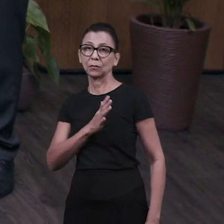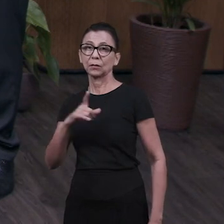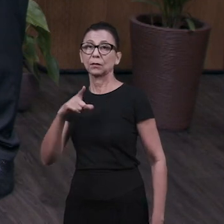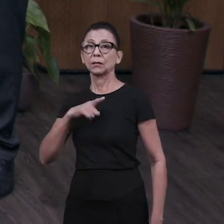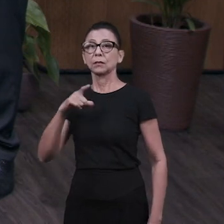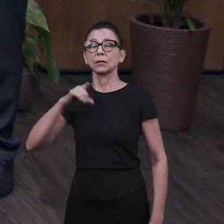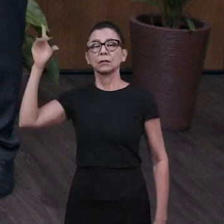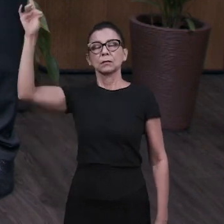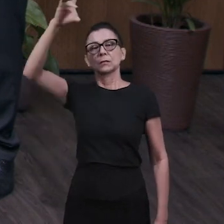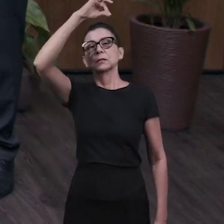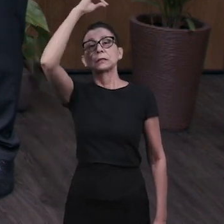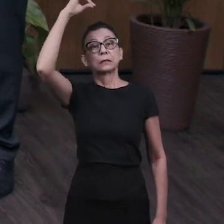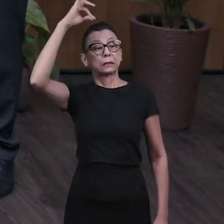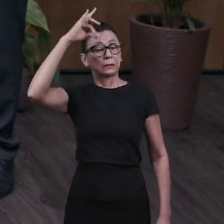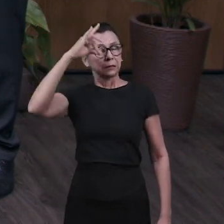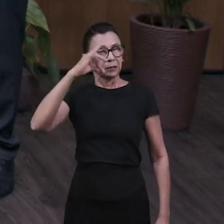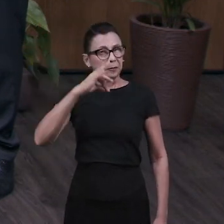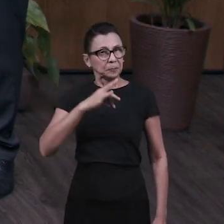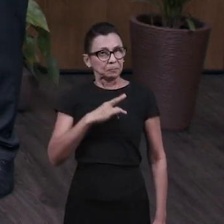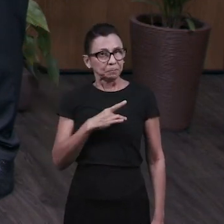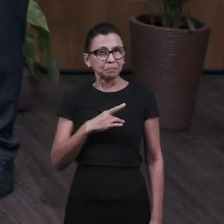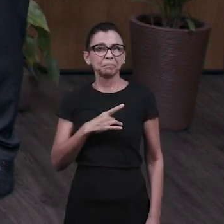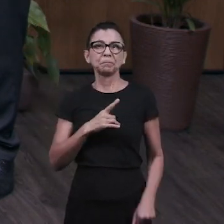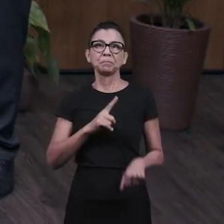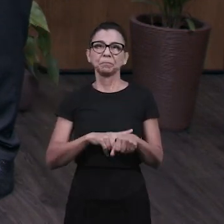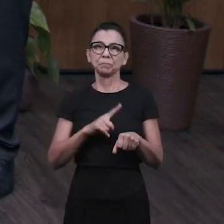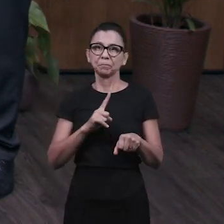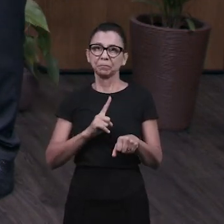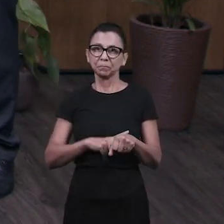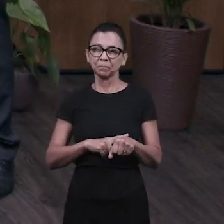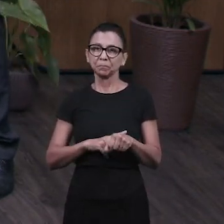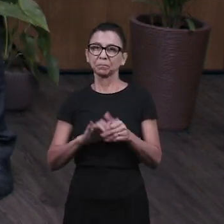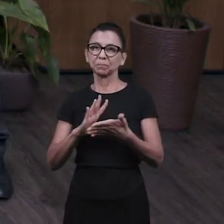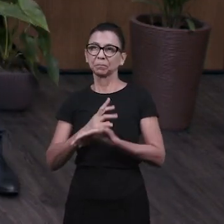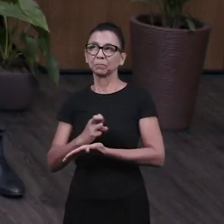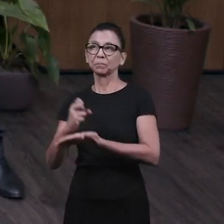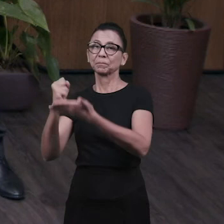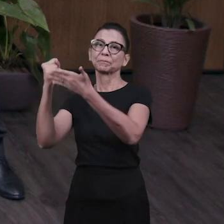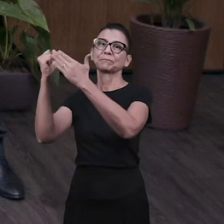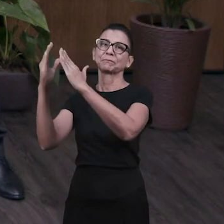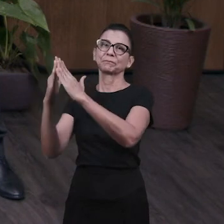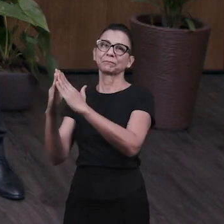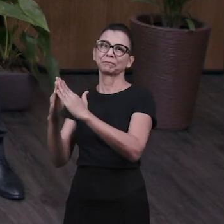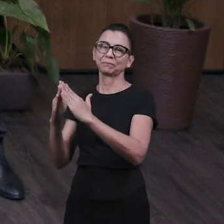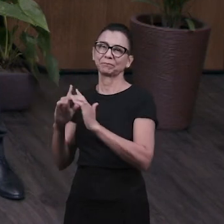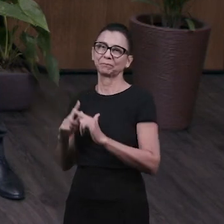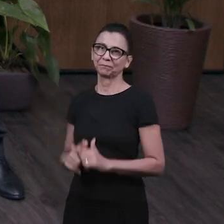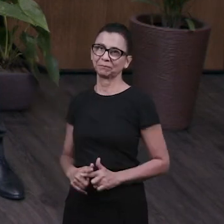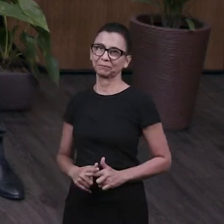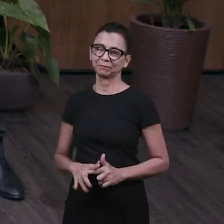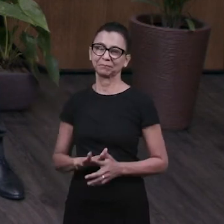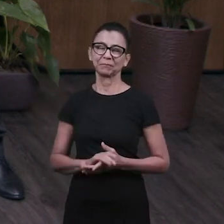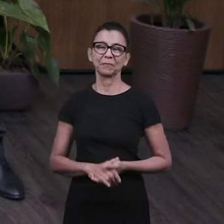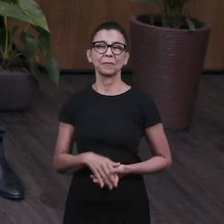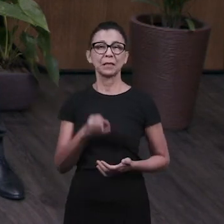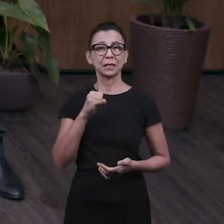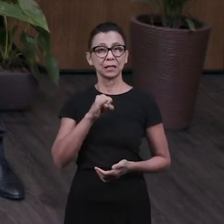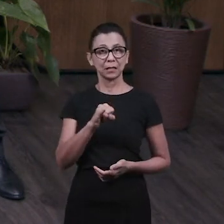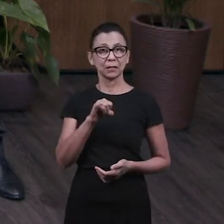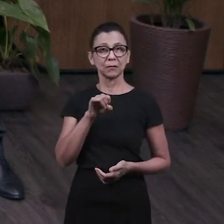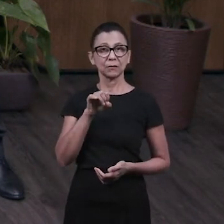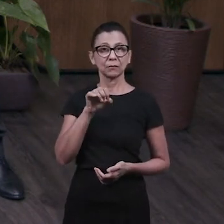moment de ténèbres, le moment de l'enlèvement de l'Église. Et seulement celui qui a cette lumière, la lampe allumée,